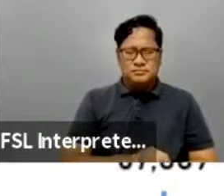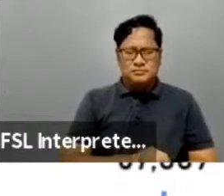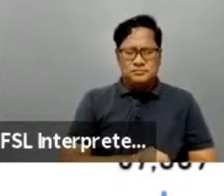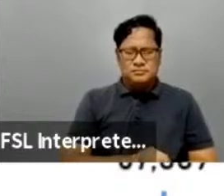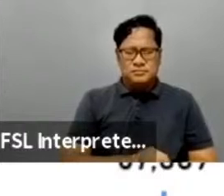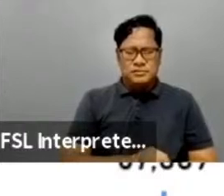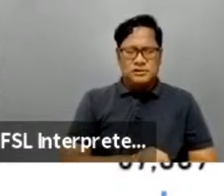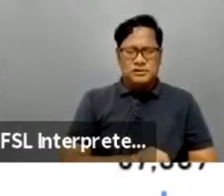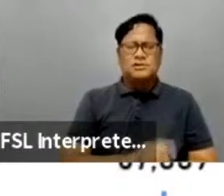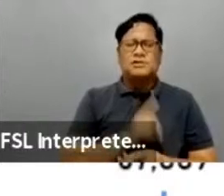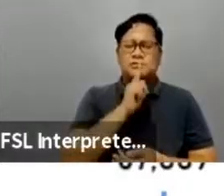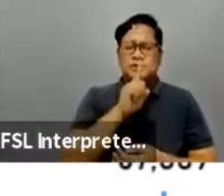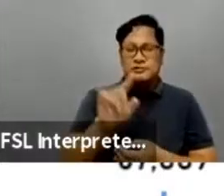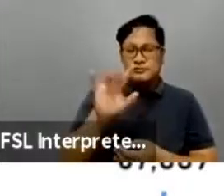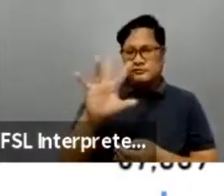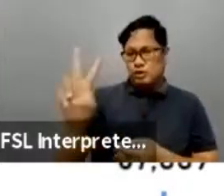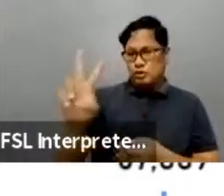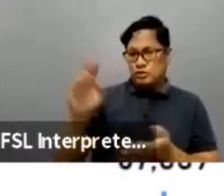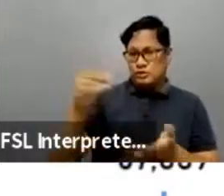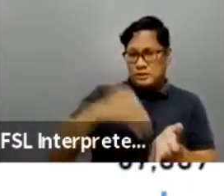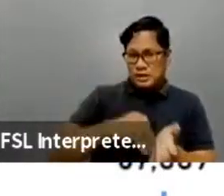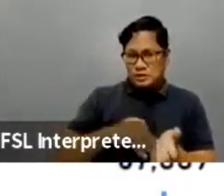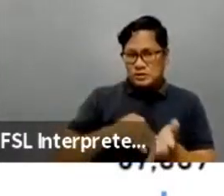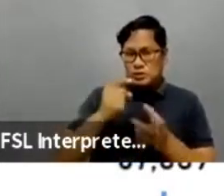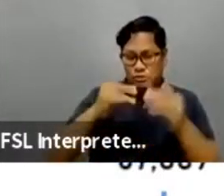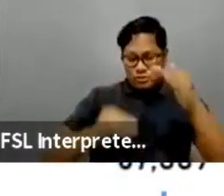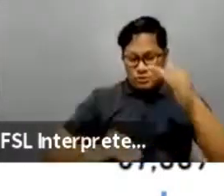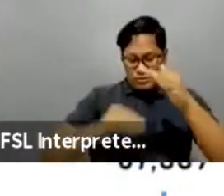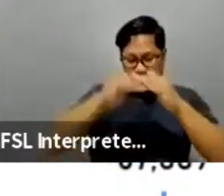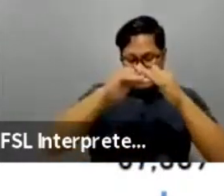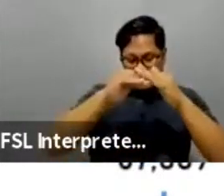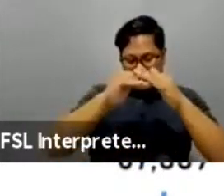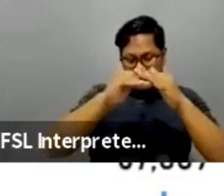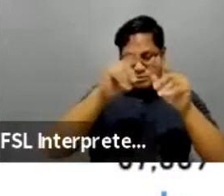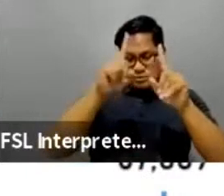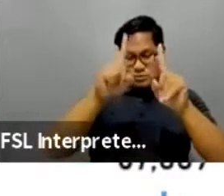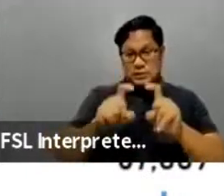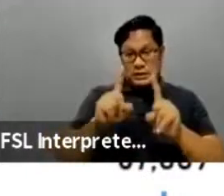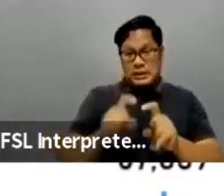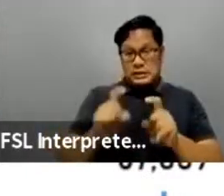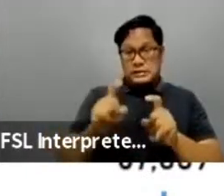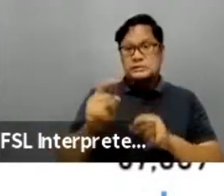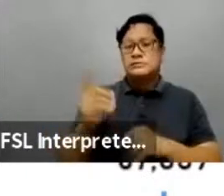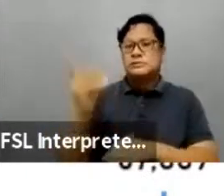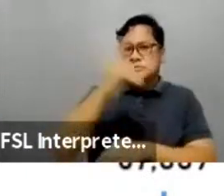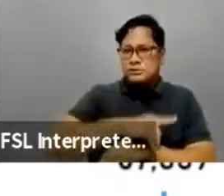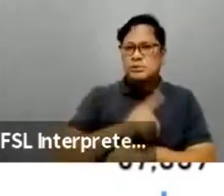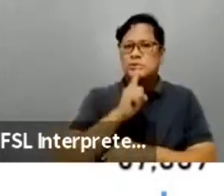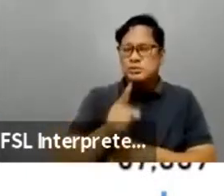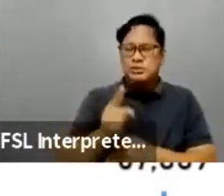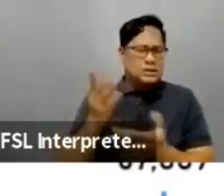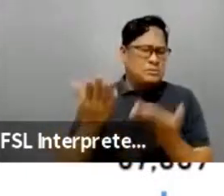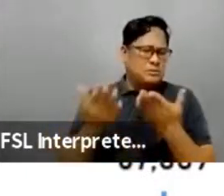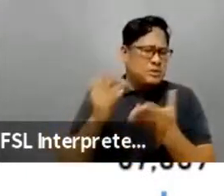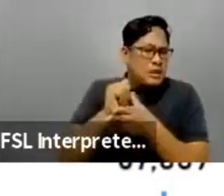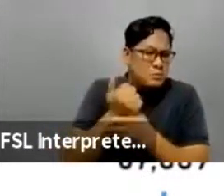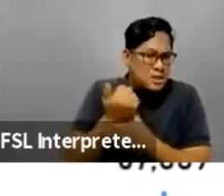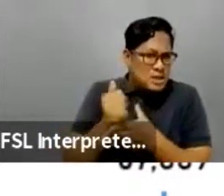ng 52,000 o higit pa tests a day at uma-average